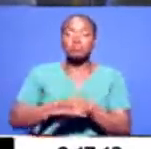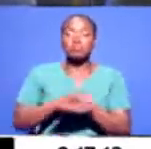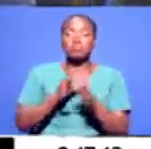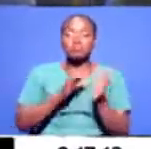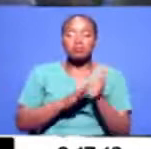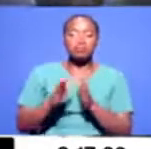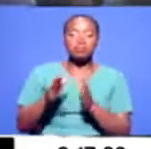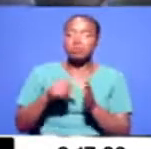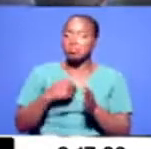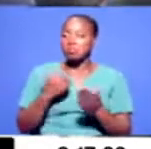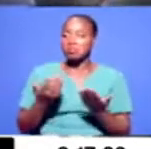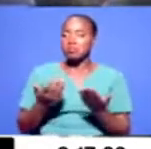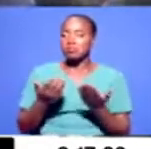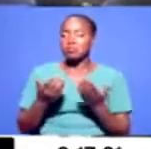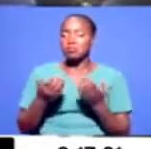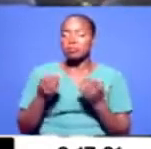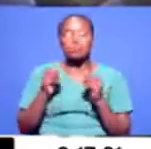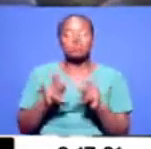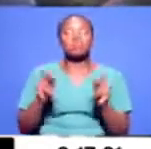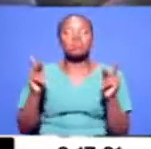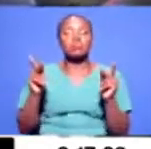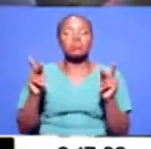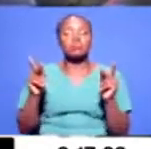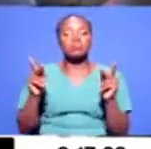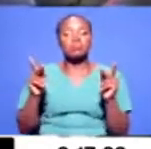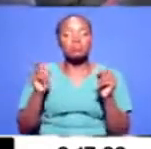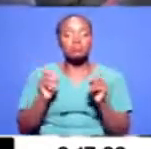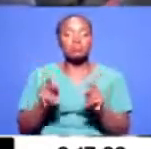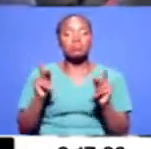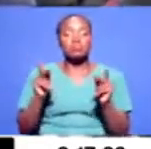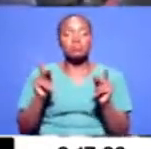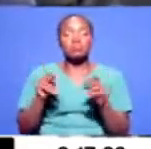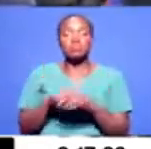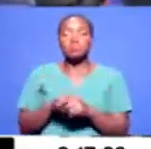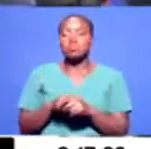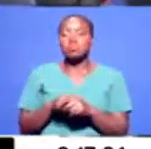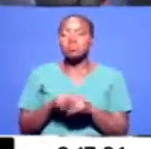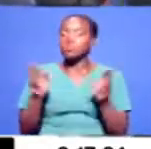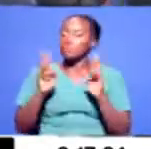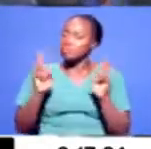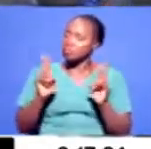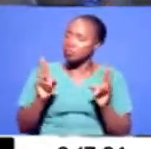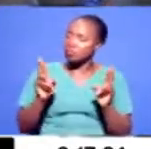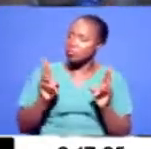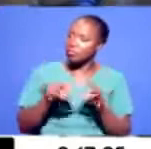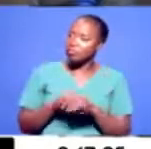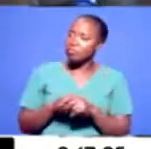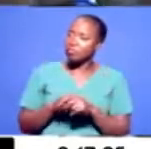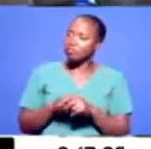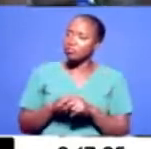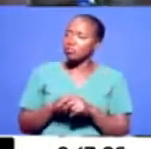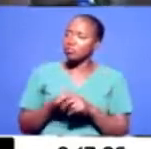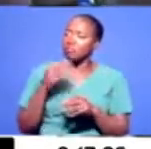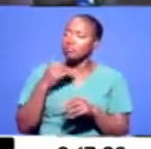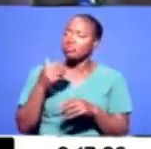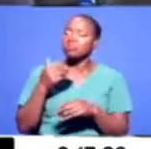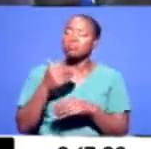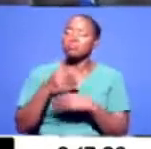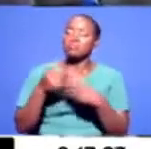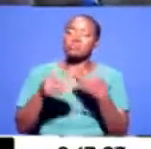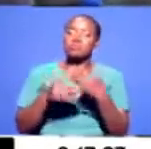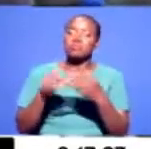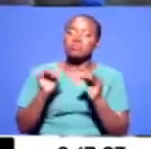yangu. Sawa vijana? Sawa vijana? Mko tayari? Sisi tunataka kujenga Kenya